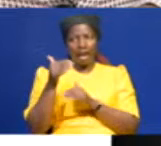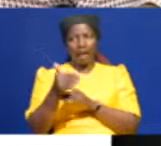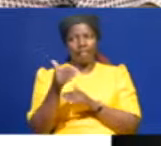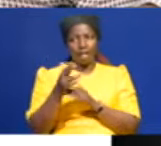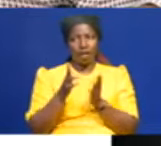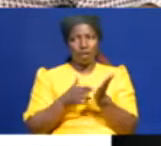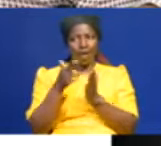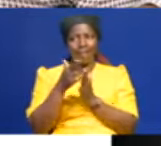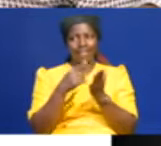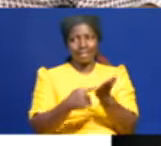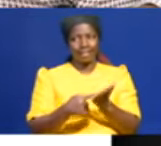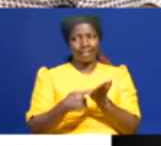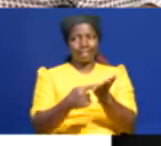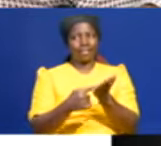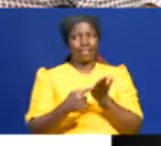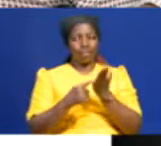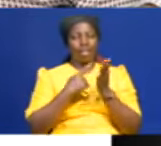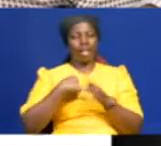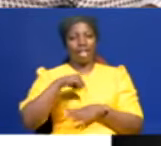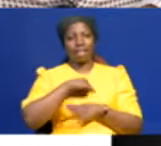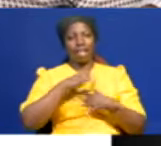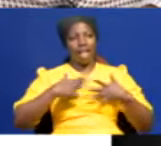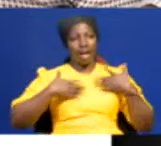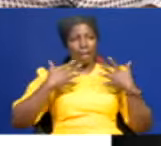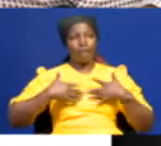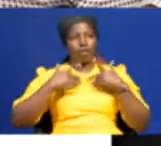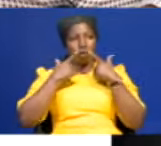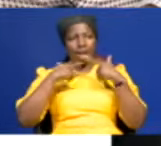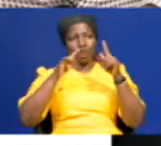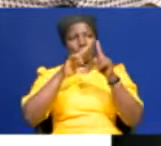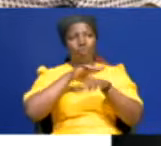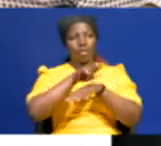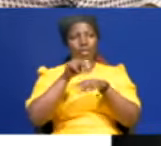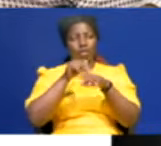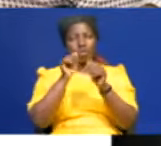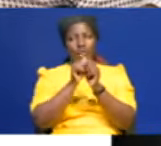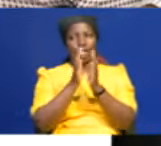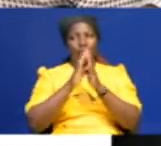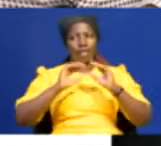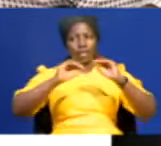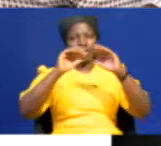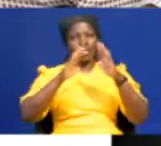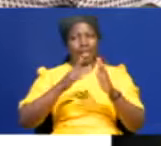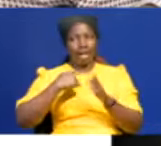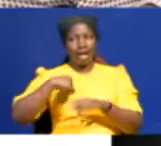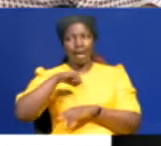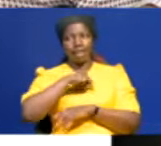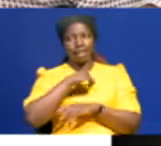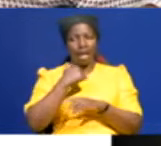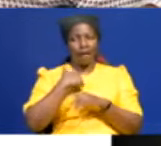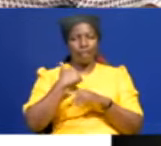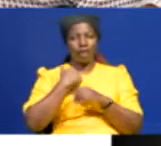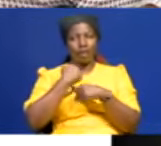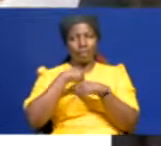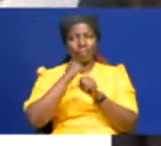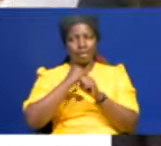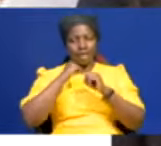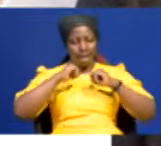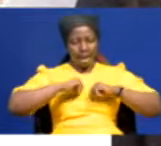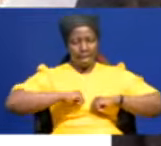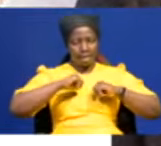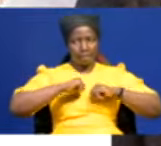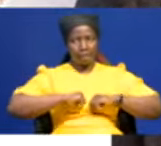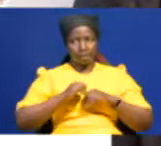sincere deliberations, we are happy to announce to the nation and our teachers that we have reached a deal.